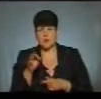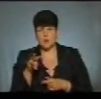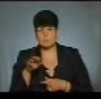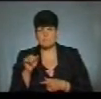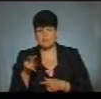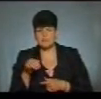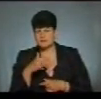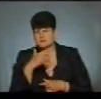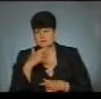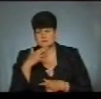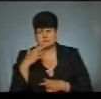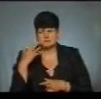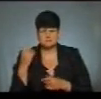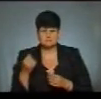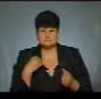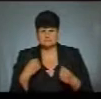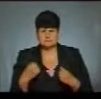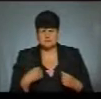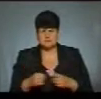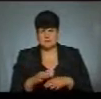і множинні садна на тілі.